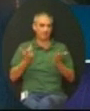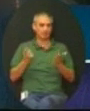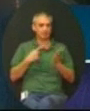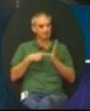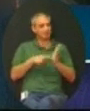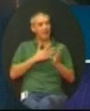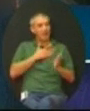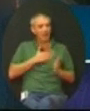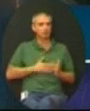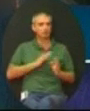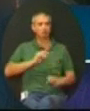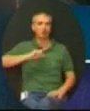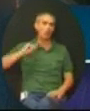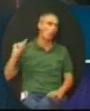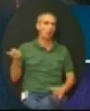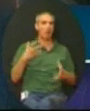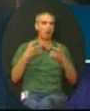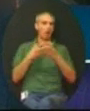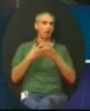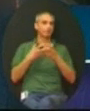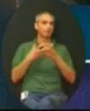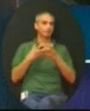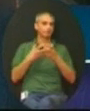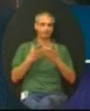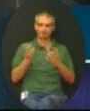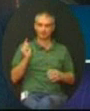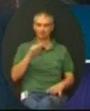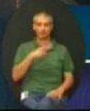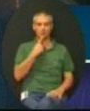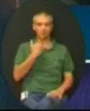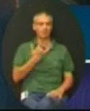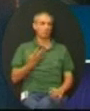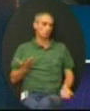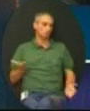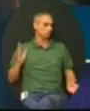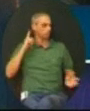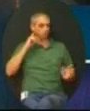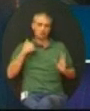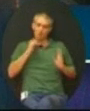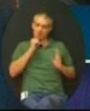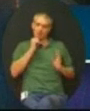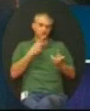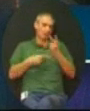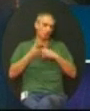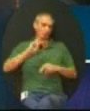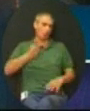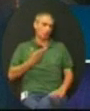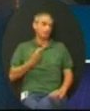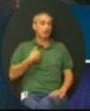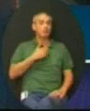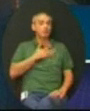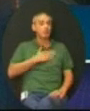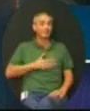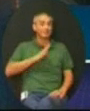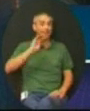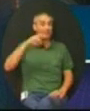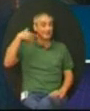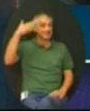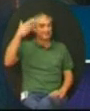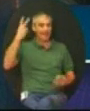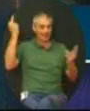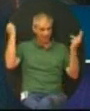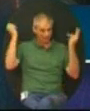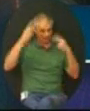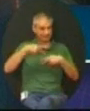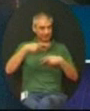ביטא את הרצון של כל העם, ובאים ואומרים היום, תקשיב, אנחנו לא רוצים לחזור על הפרסה הזאת, אנחנו רוצים שאם יהיה